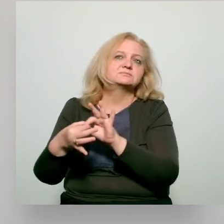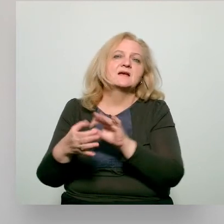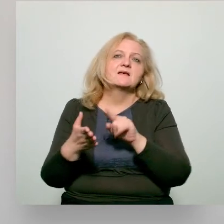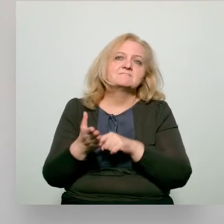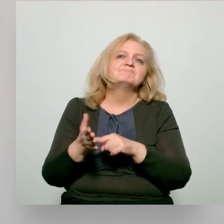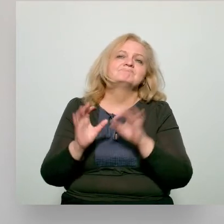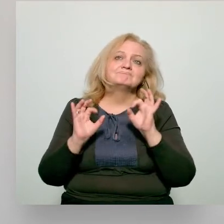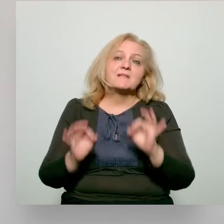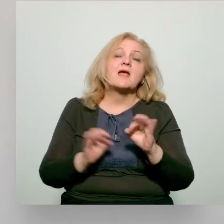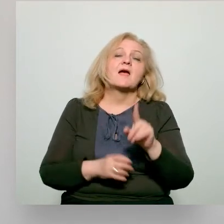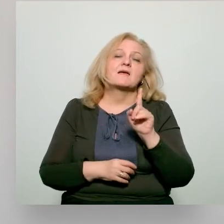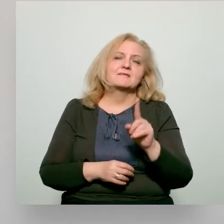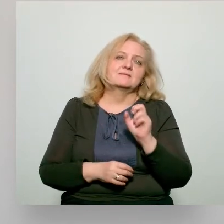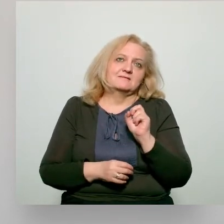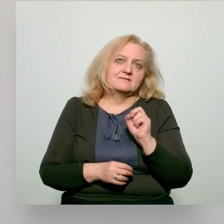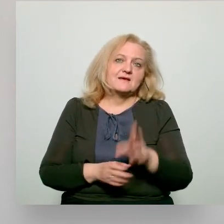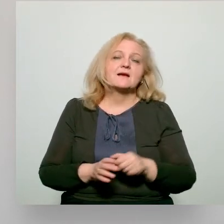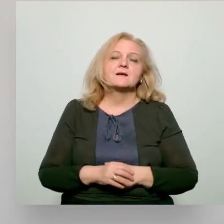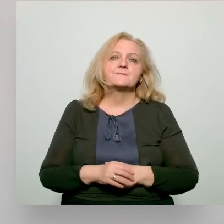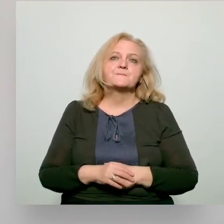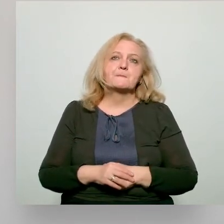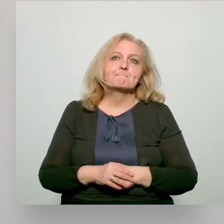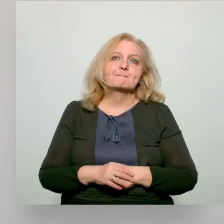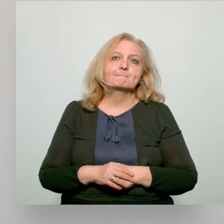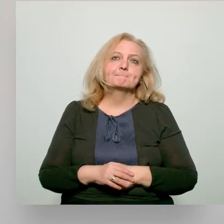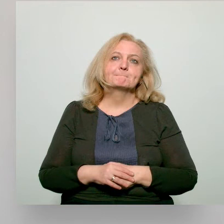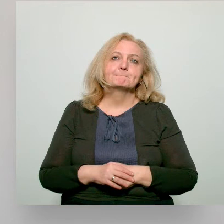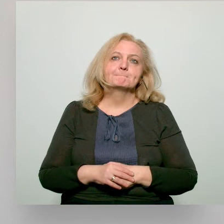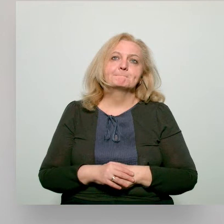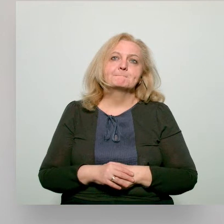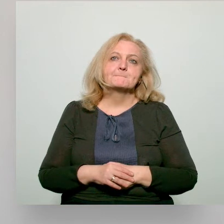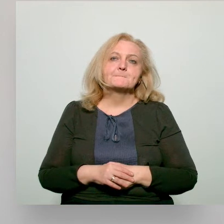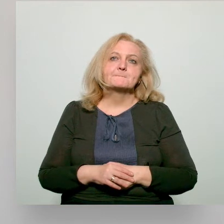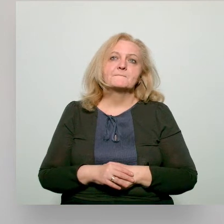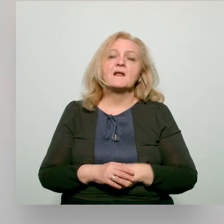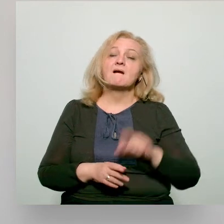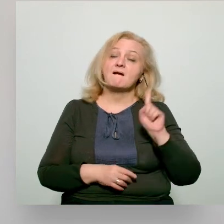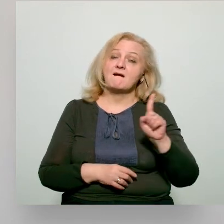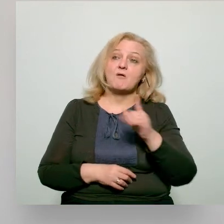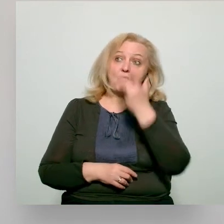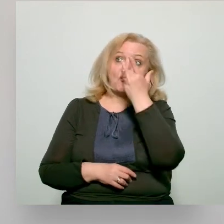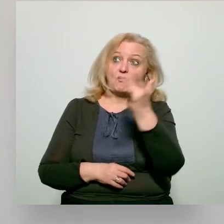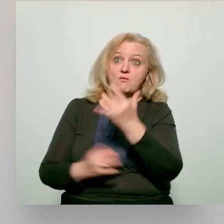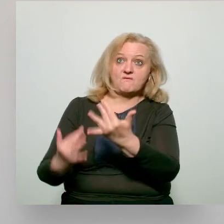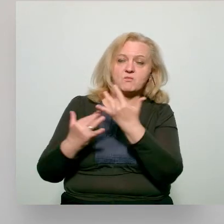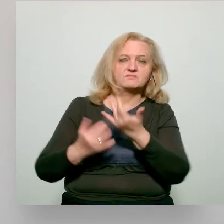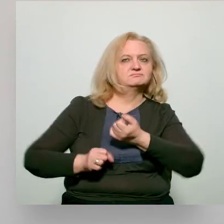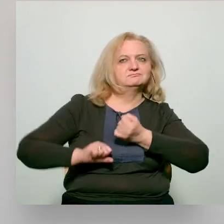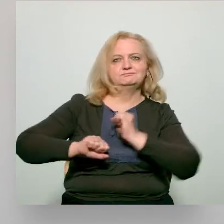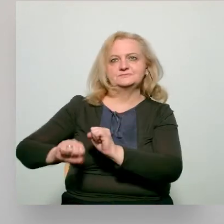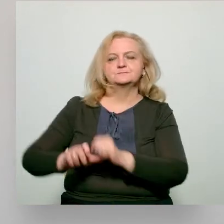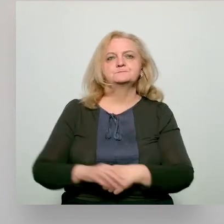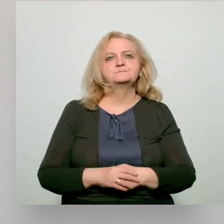ale i przede wszystkim obronę przed wpływami rosyjskimi.